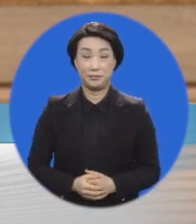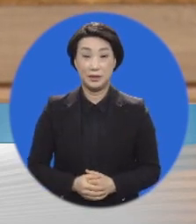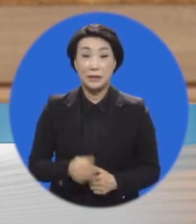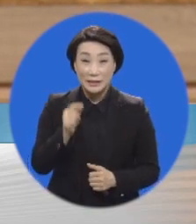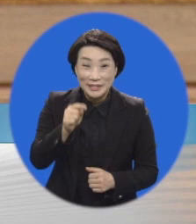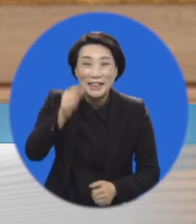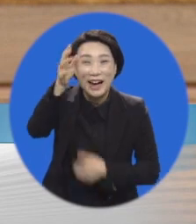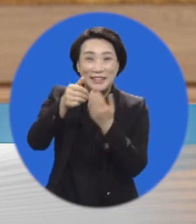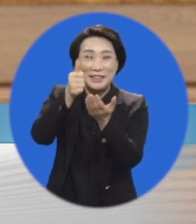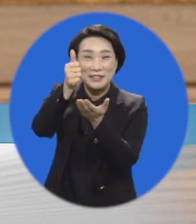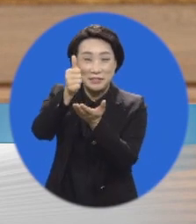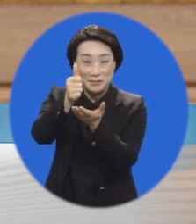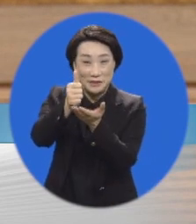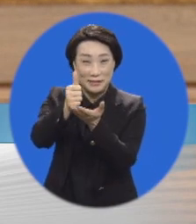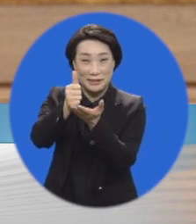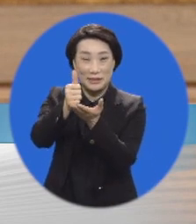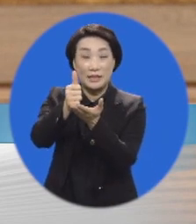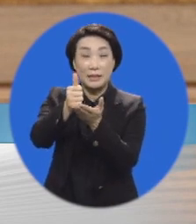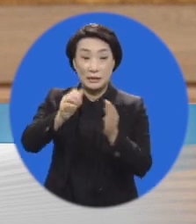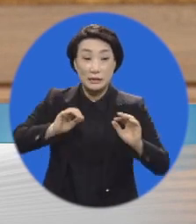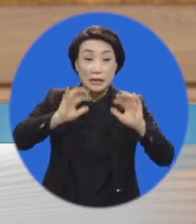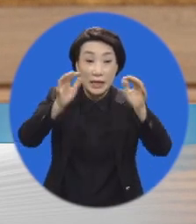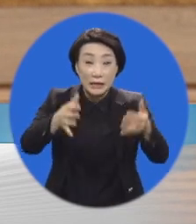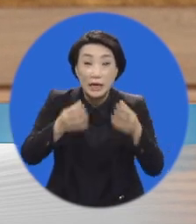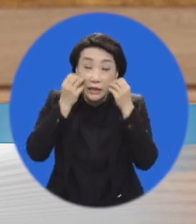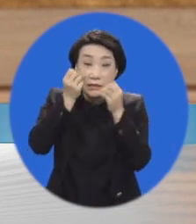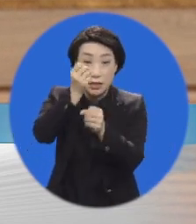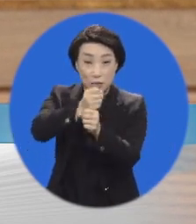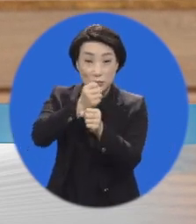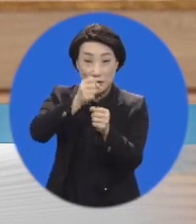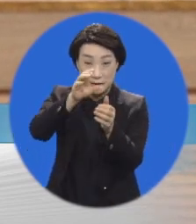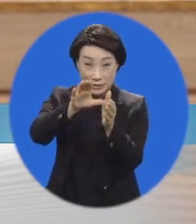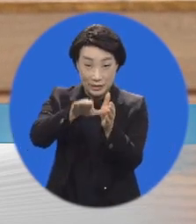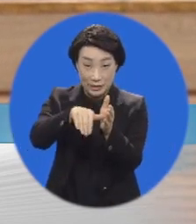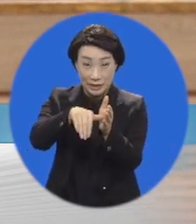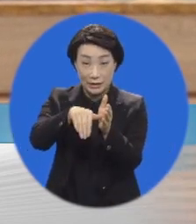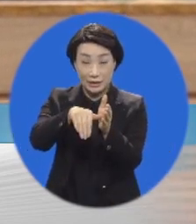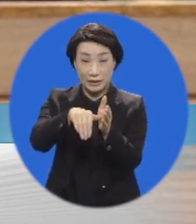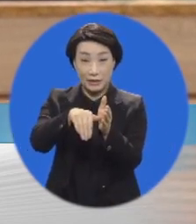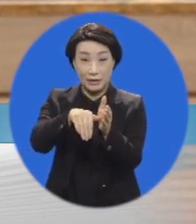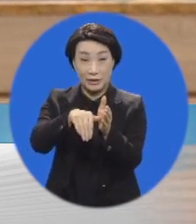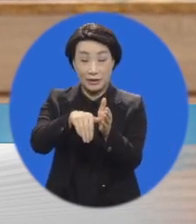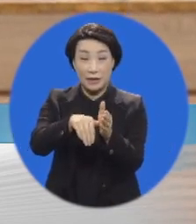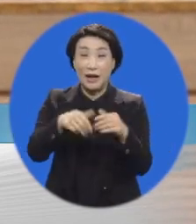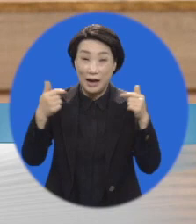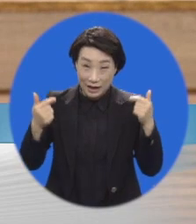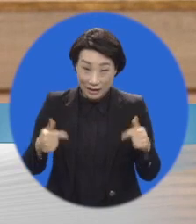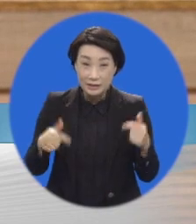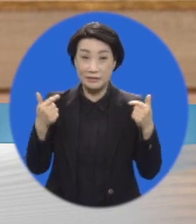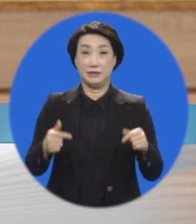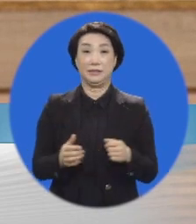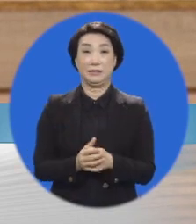그런 하나님이 세상을 창조하실 때 언제나